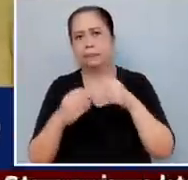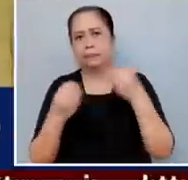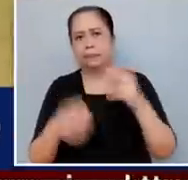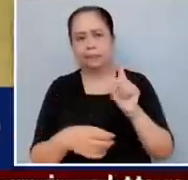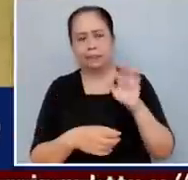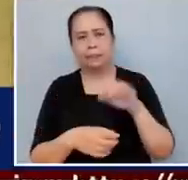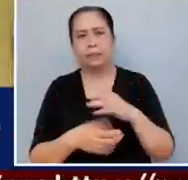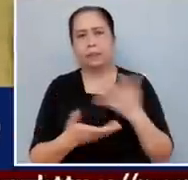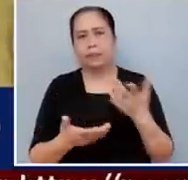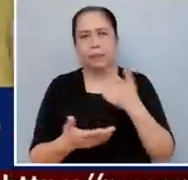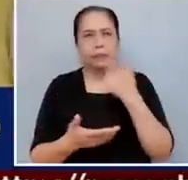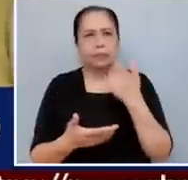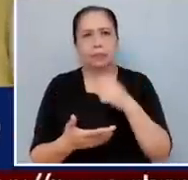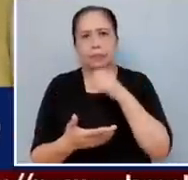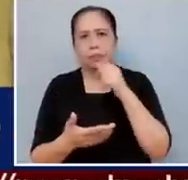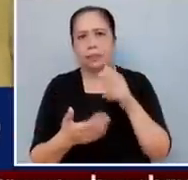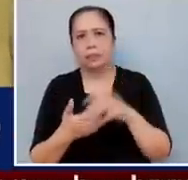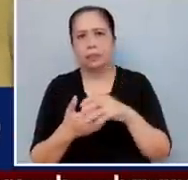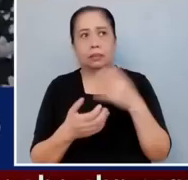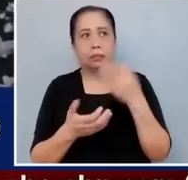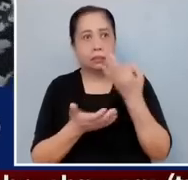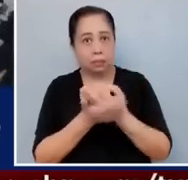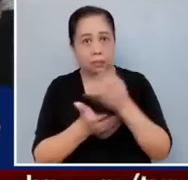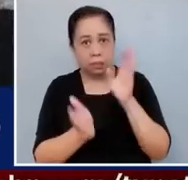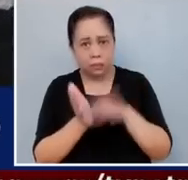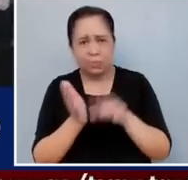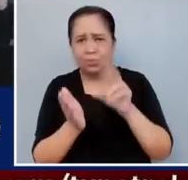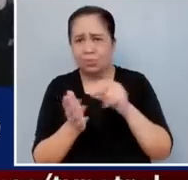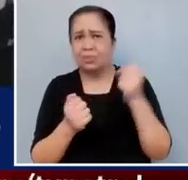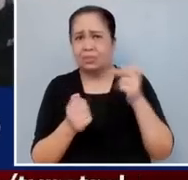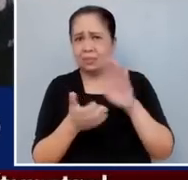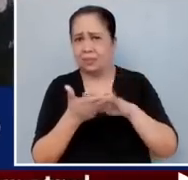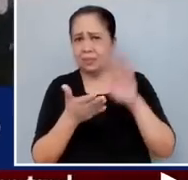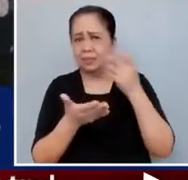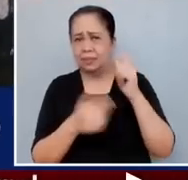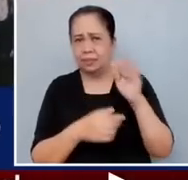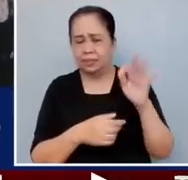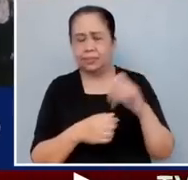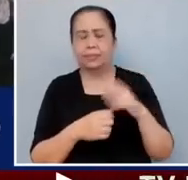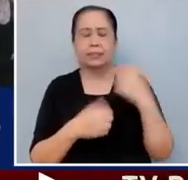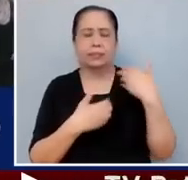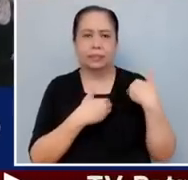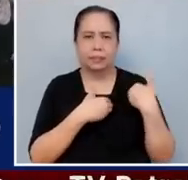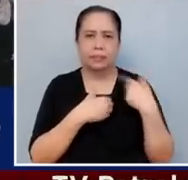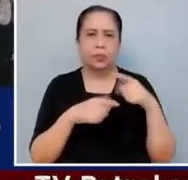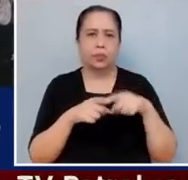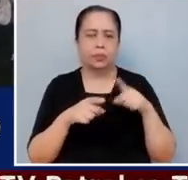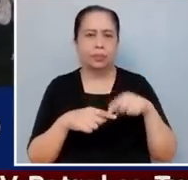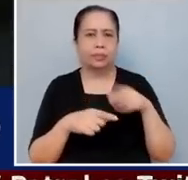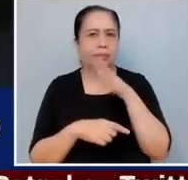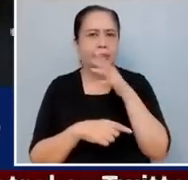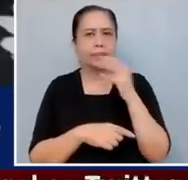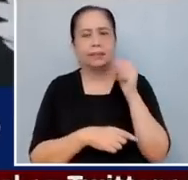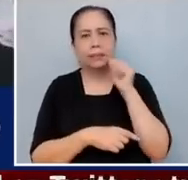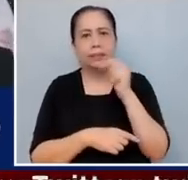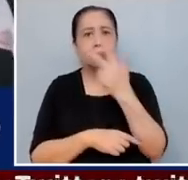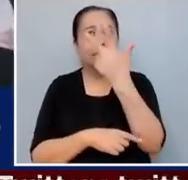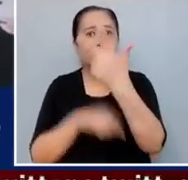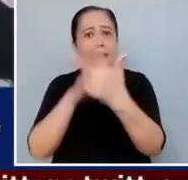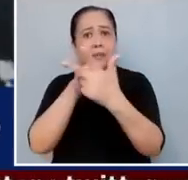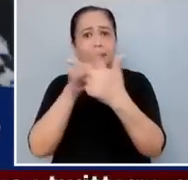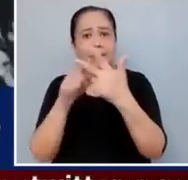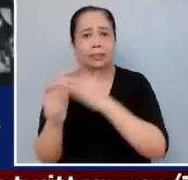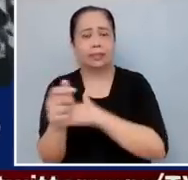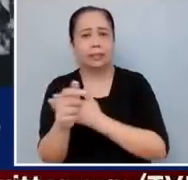kasi hindi naman din po namin pinupulot yung pera. Mabigat din ang sitwasyon para kay Nanay Ana dahil tatlong anak ang in-enroll niya